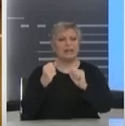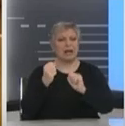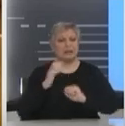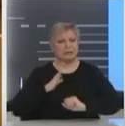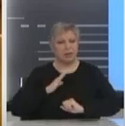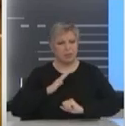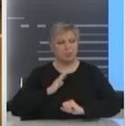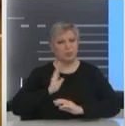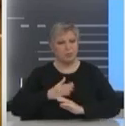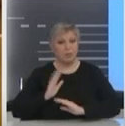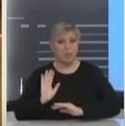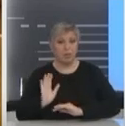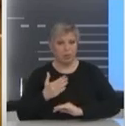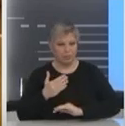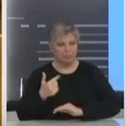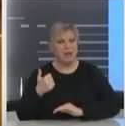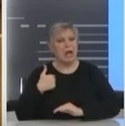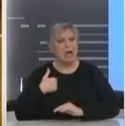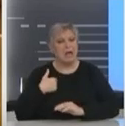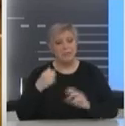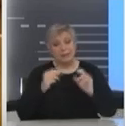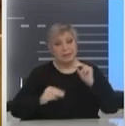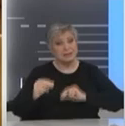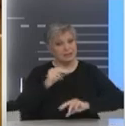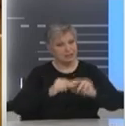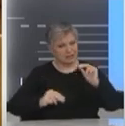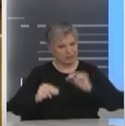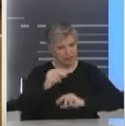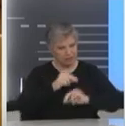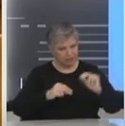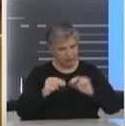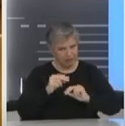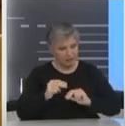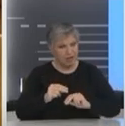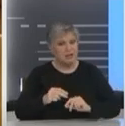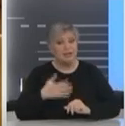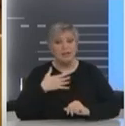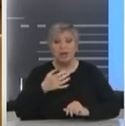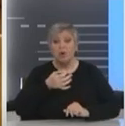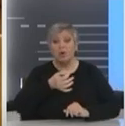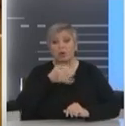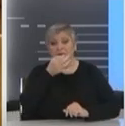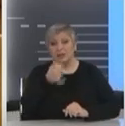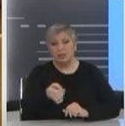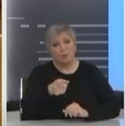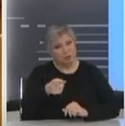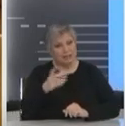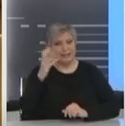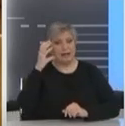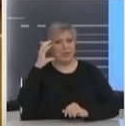Τι πετύχαμε στη διαπραγμάτευση? Πότε, θυμίζω στο σώμα, όταν δεν